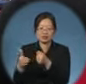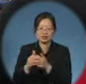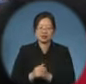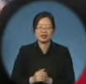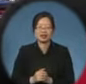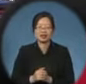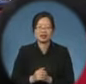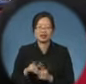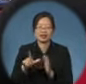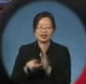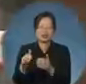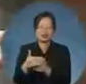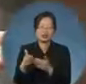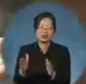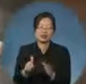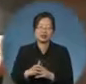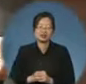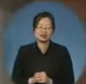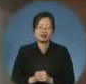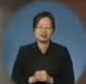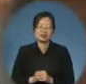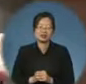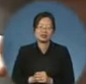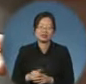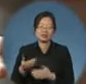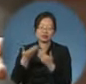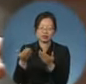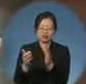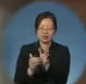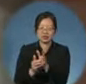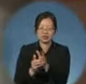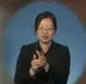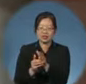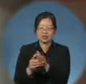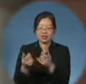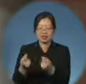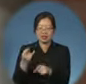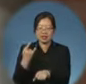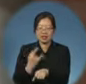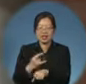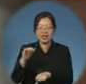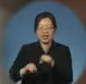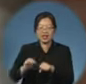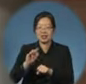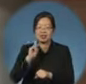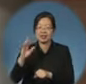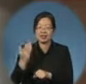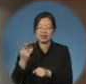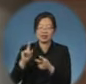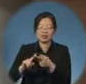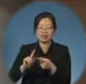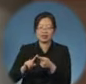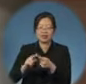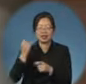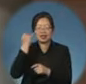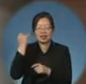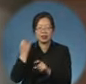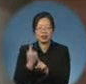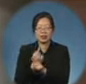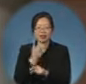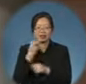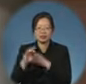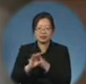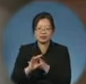시간과 공간을 주겠다 이렇게 해야 되는 거예요 그렇게 발상전환 하지